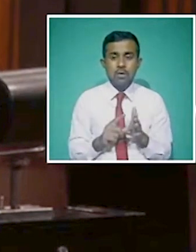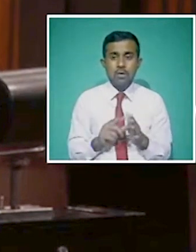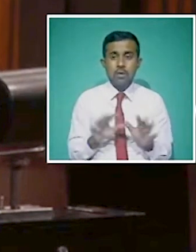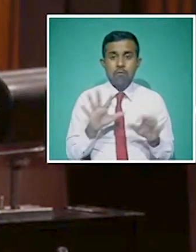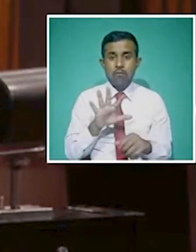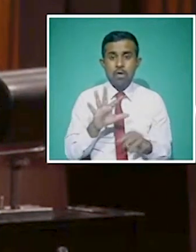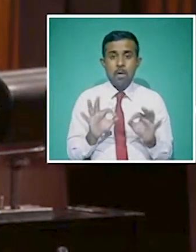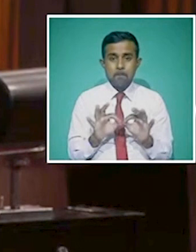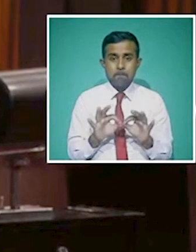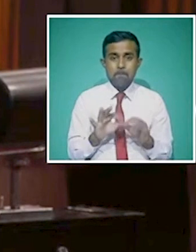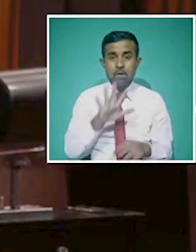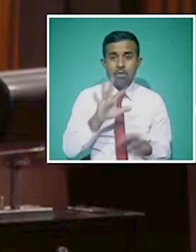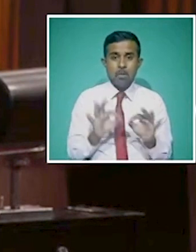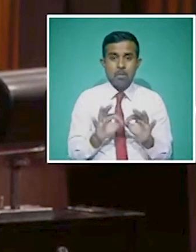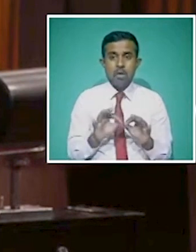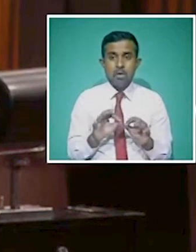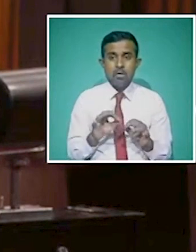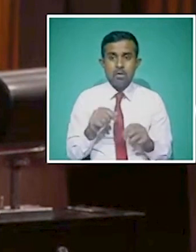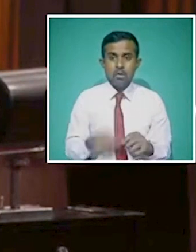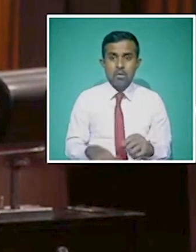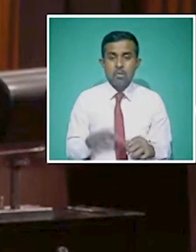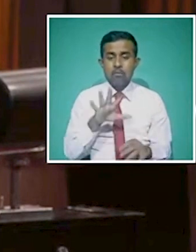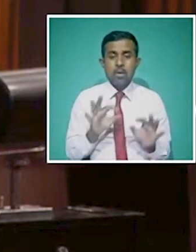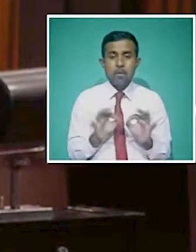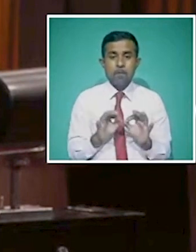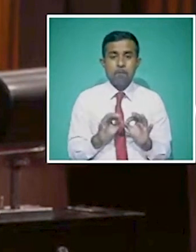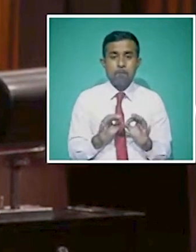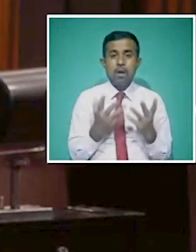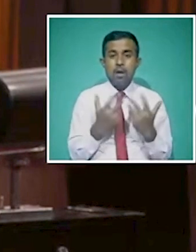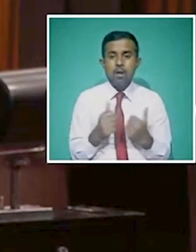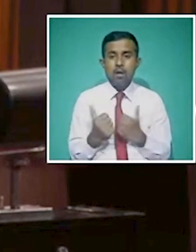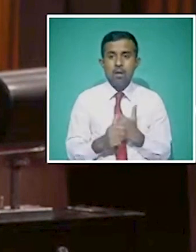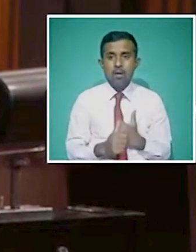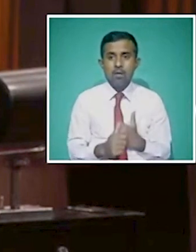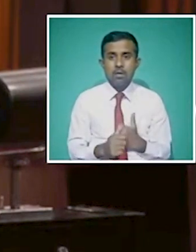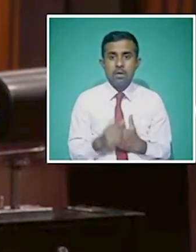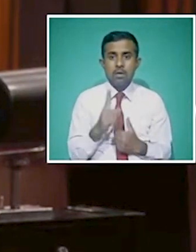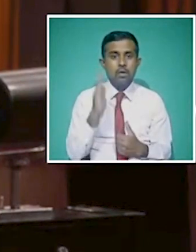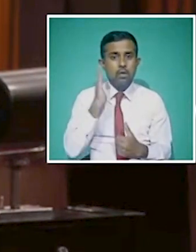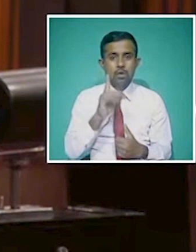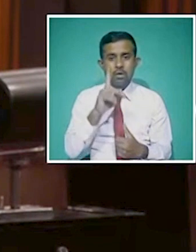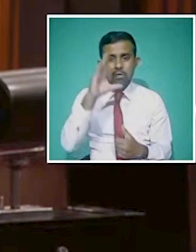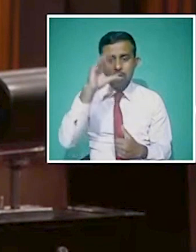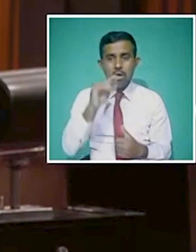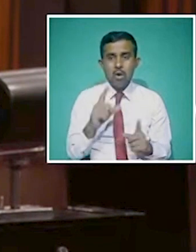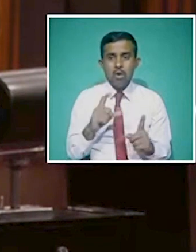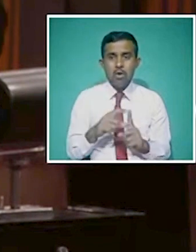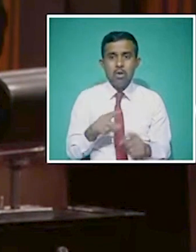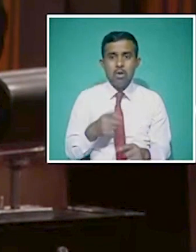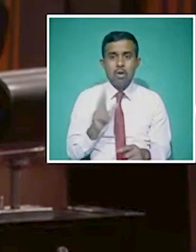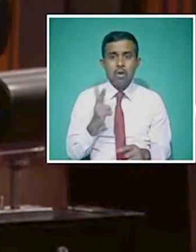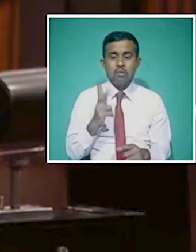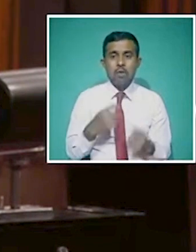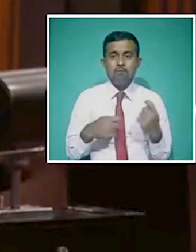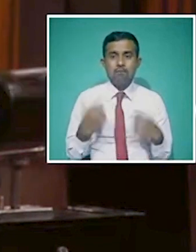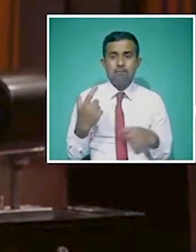බිලියන් ලංකාවට 5 බිලියන් ඩොලර්ස් එනවා කියලා මේ 5 බිලියන් ඩොලර්ස් ගාන හදලා තියෙන්නේ එක සුද්දෙක් එක රැයකට ඩොලර් 180ක් වියදම් කරනවා